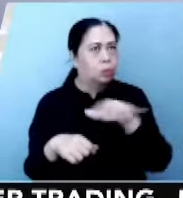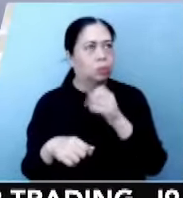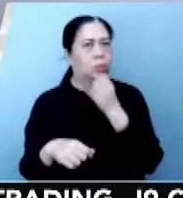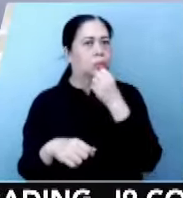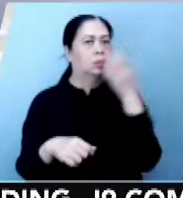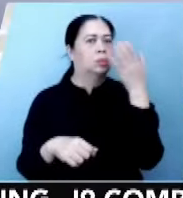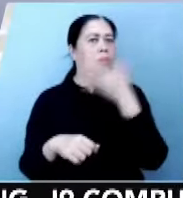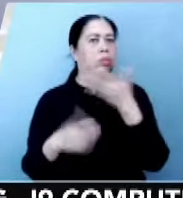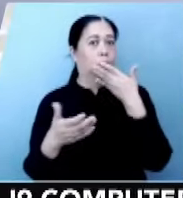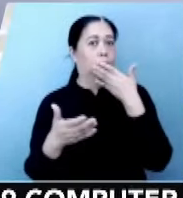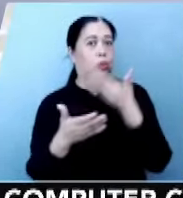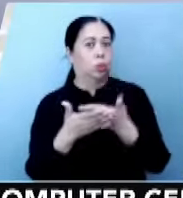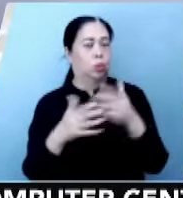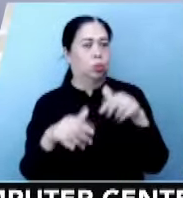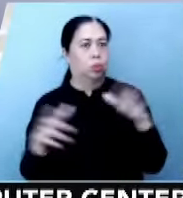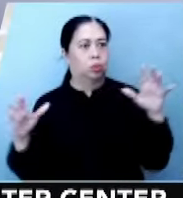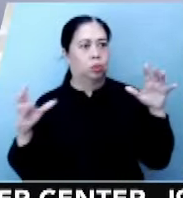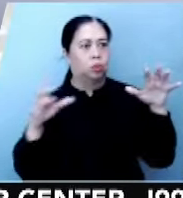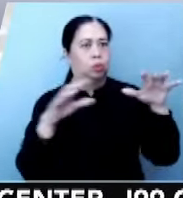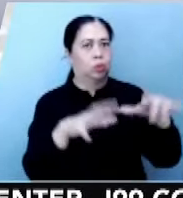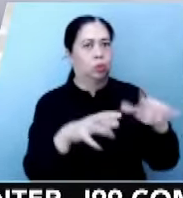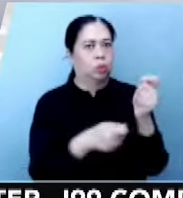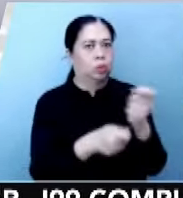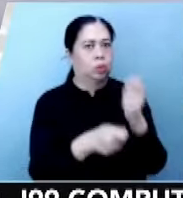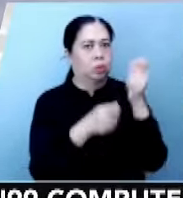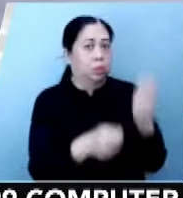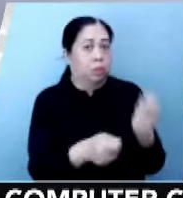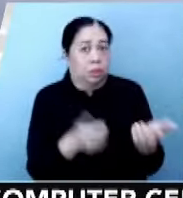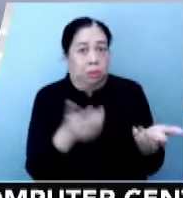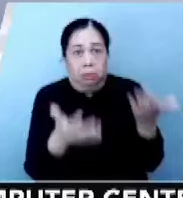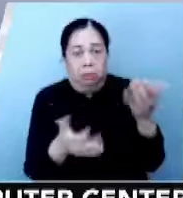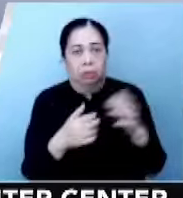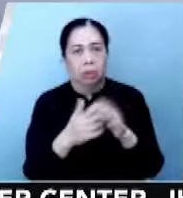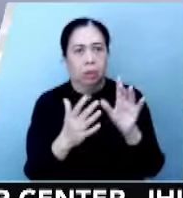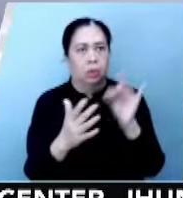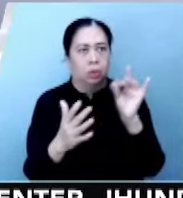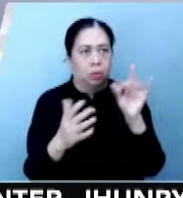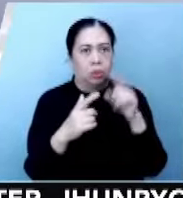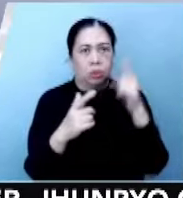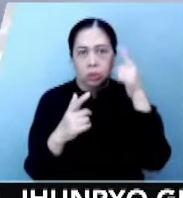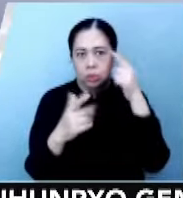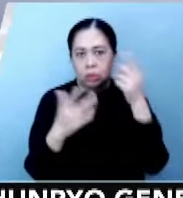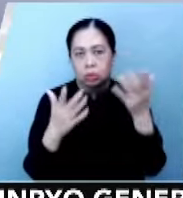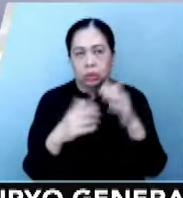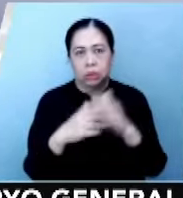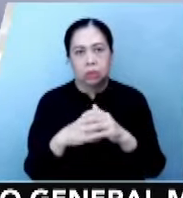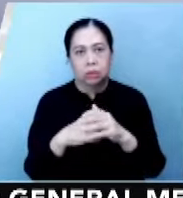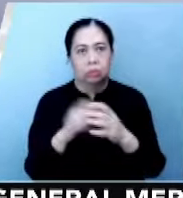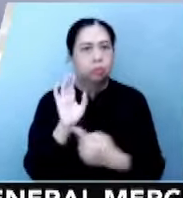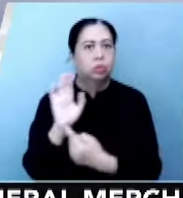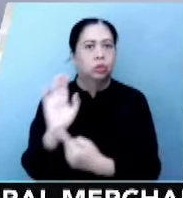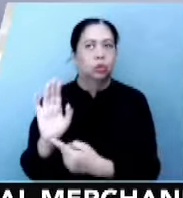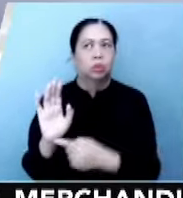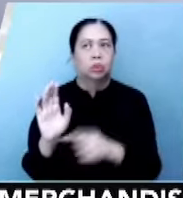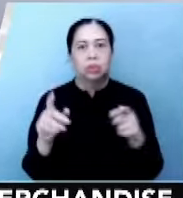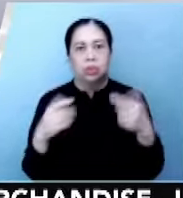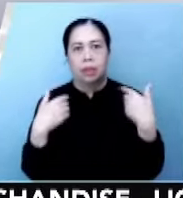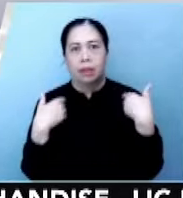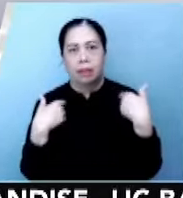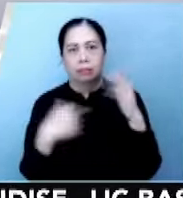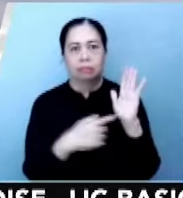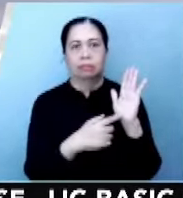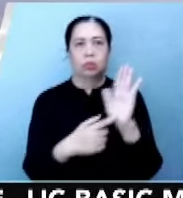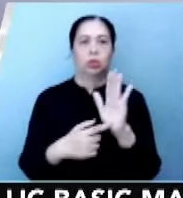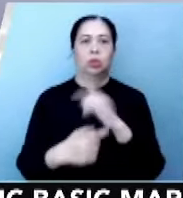to converge in that area. But another possible option, of course, is the fact that it might be sending a signal that there's a showing Chinese